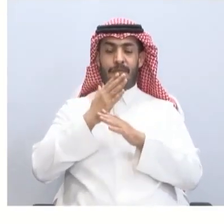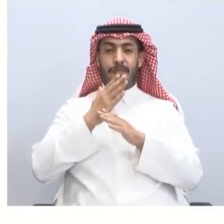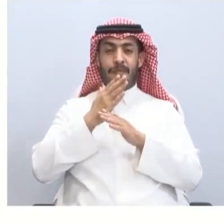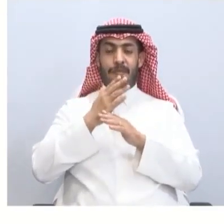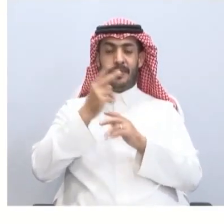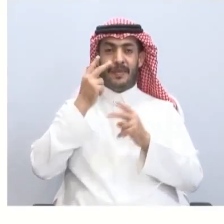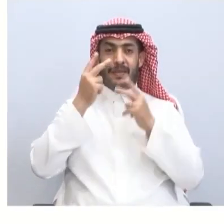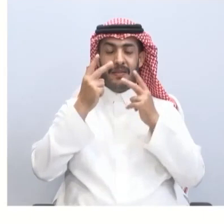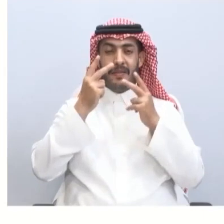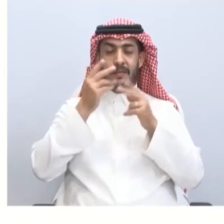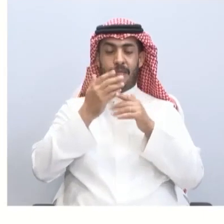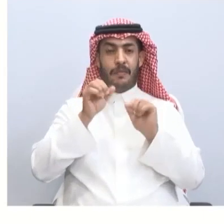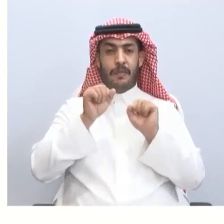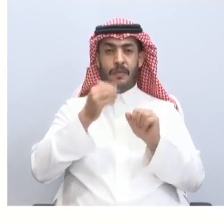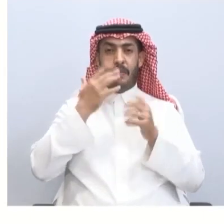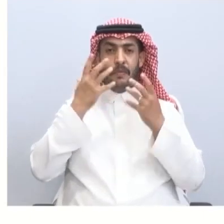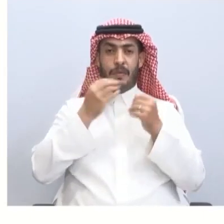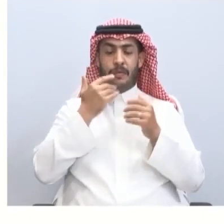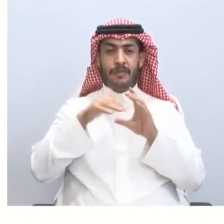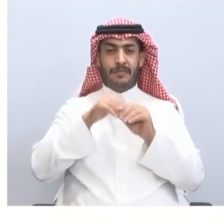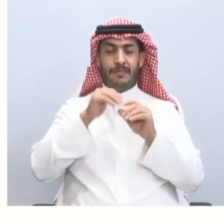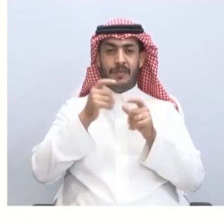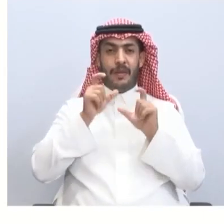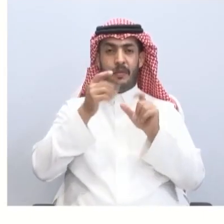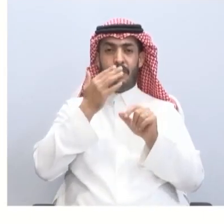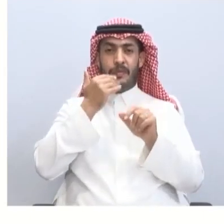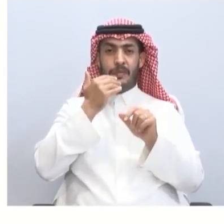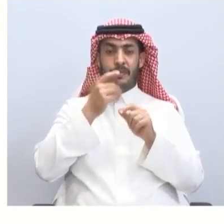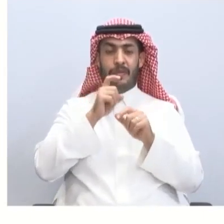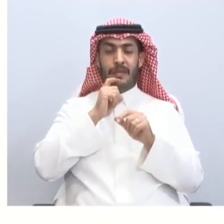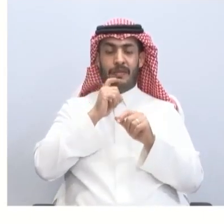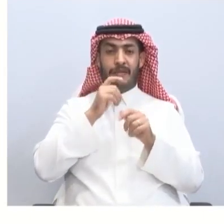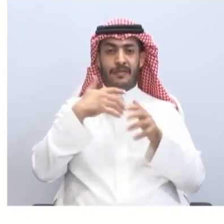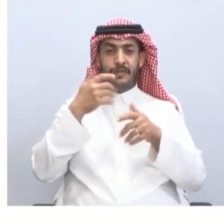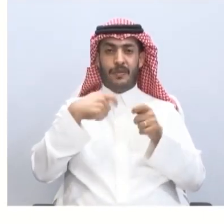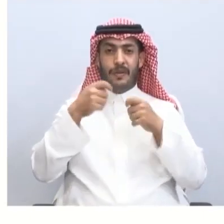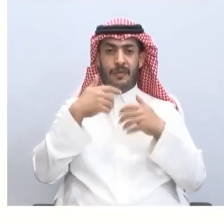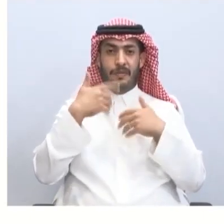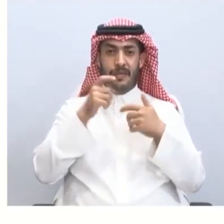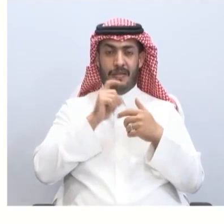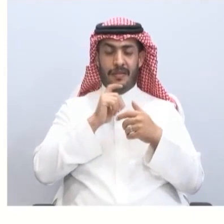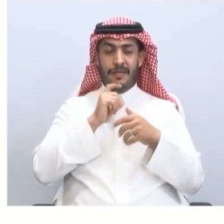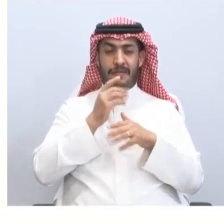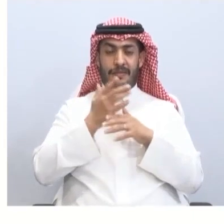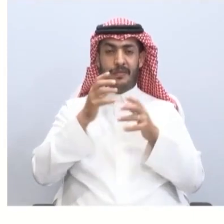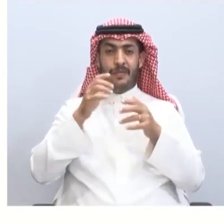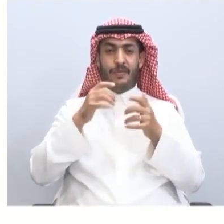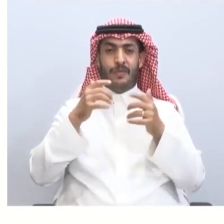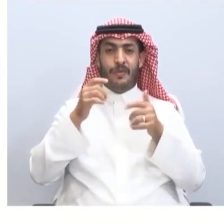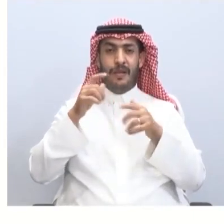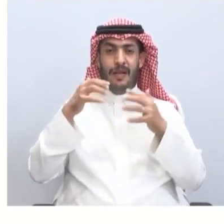راوه من عدم استقرار وعدم امان وضعف في النشاط التجاري وتفكك